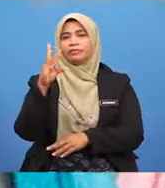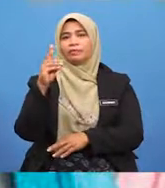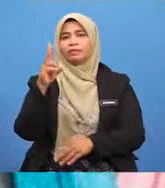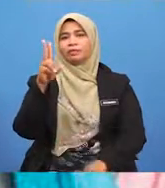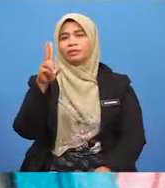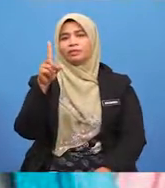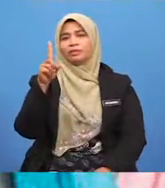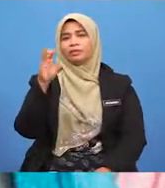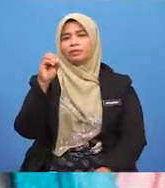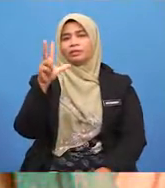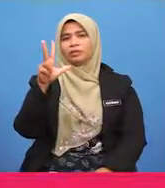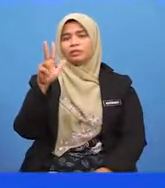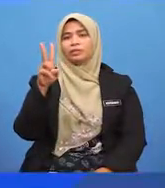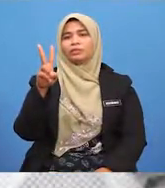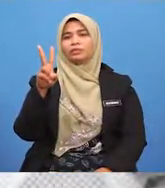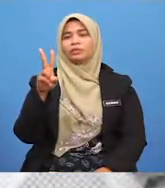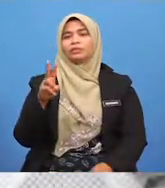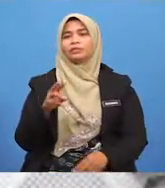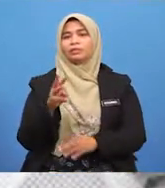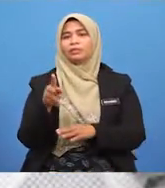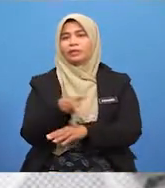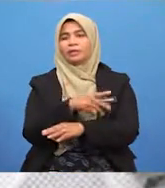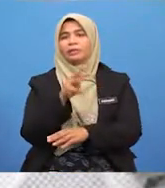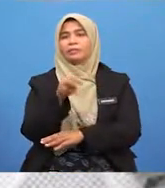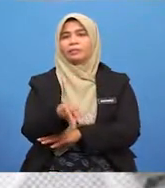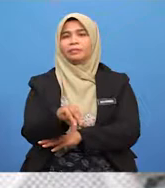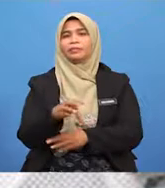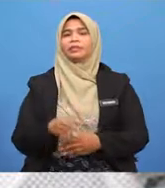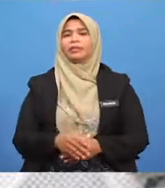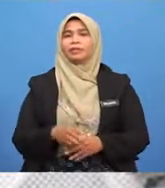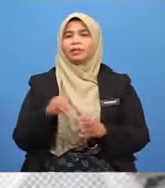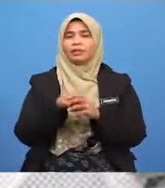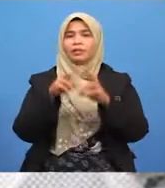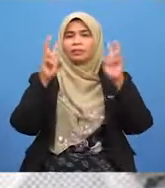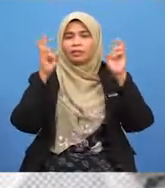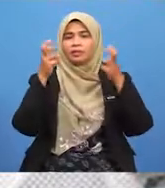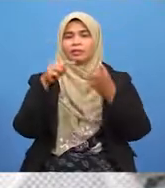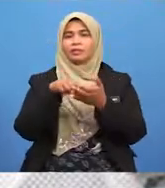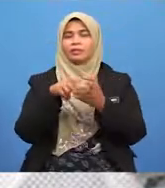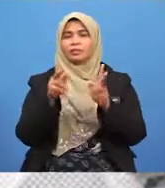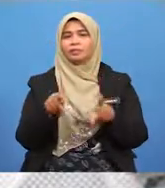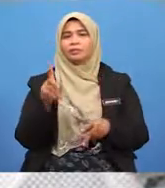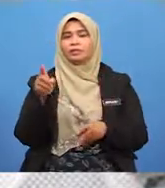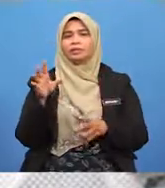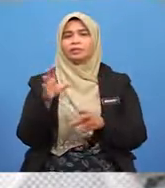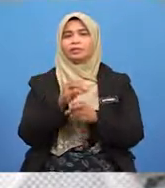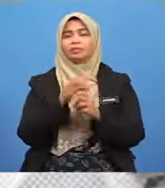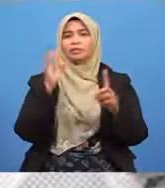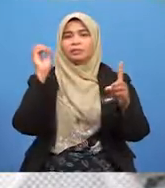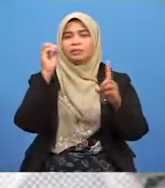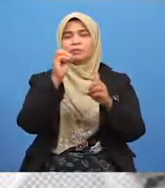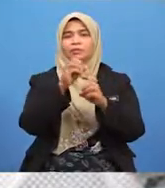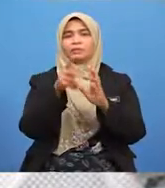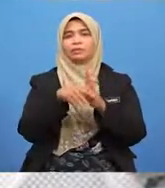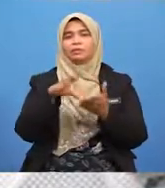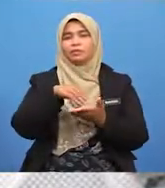Nagreg dalam tajuk ini belajar-belajar belum mencapai objektif pembelajaran